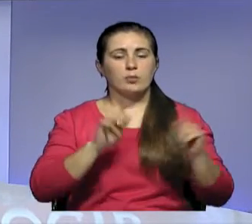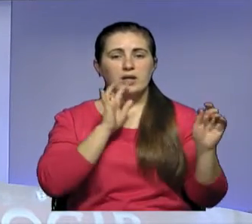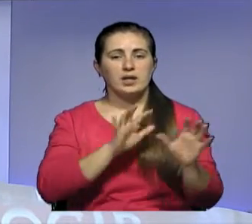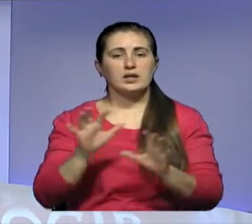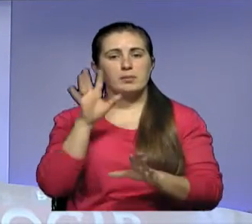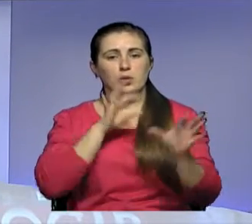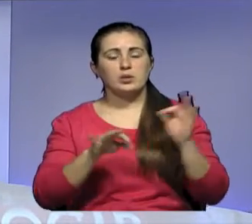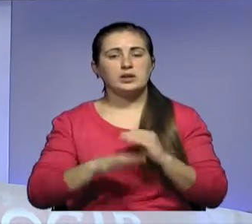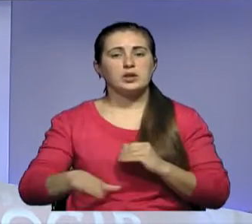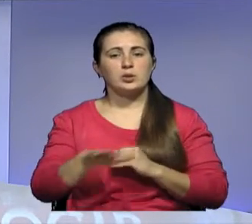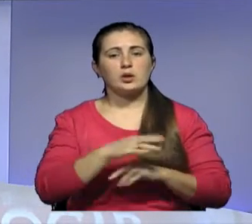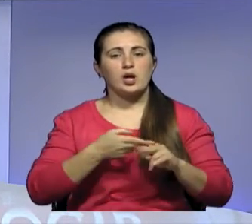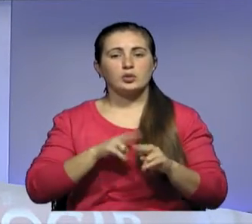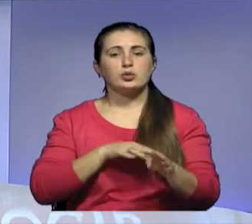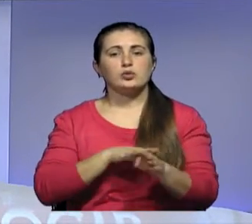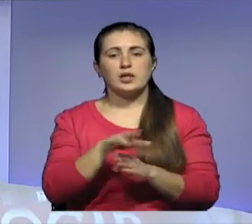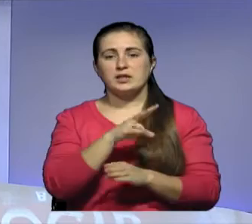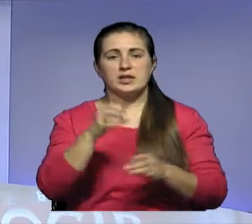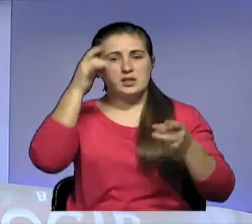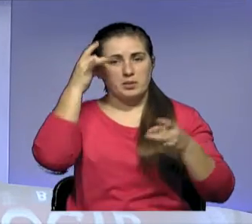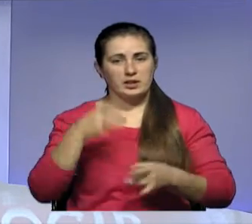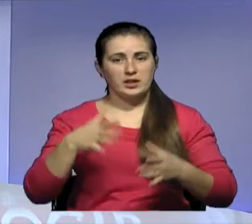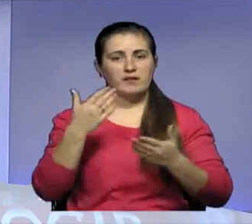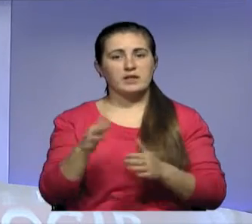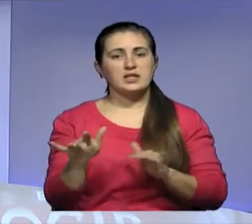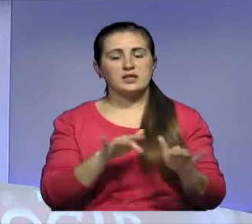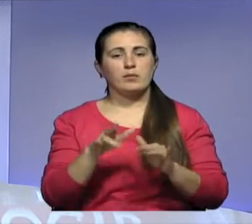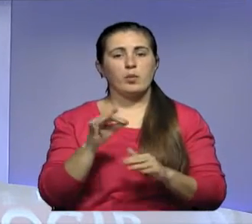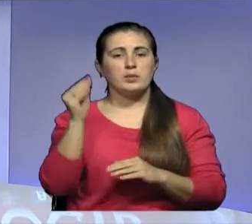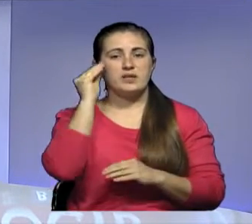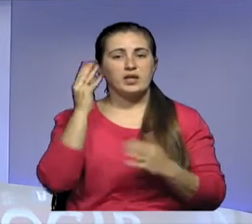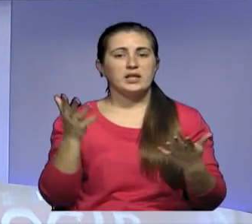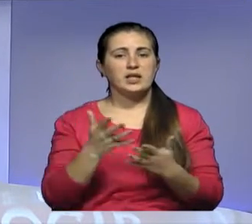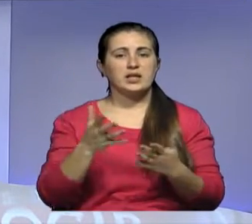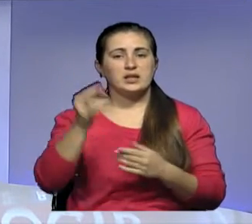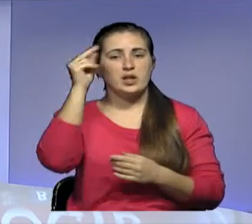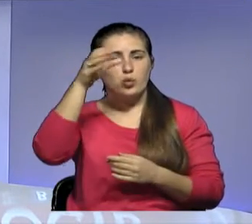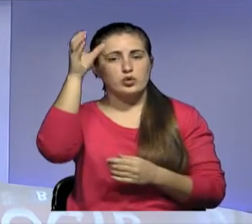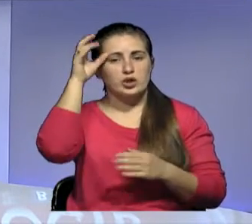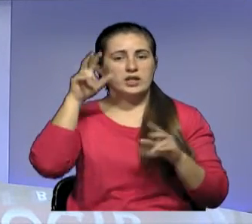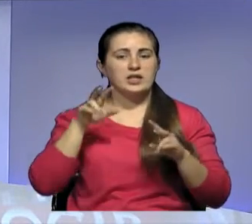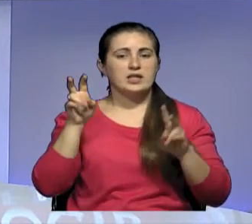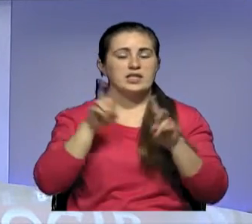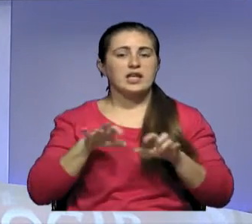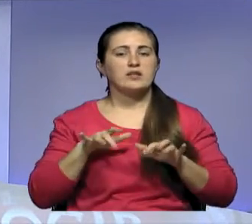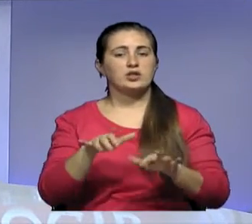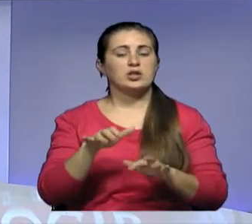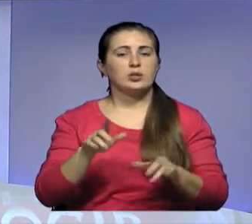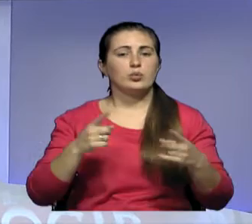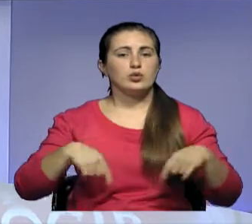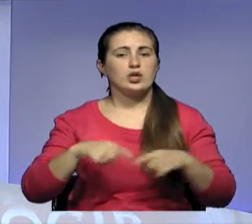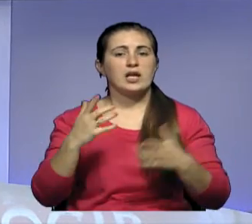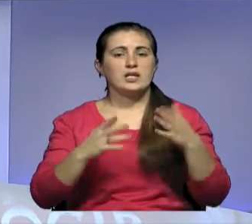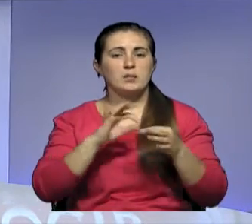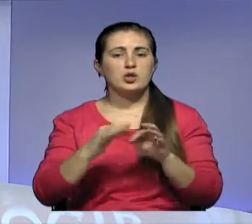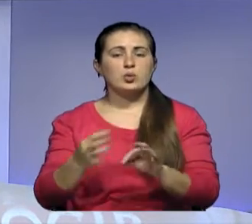территорий он уже осуществляется не спонтанно вы действуете по представлению каких-то научно-исследовательских учреждений или эта процедура выглядит